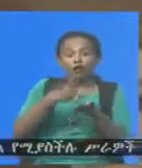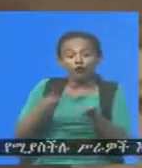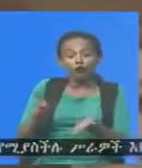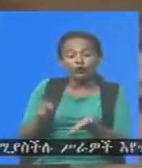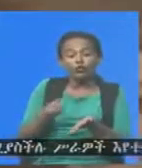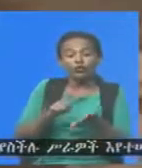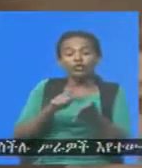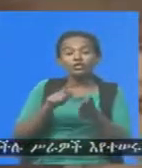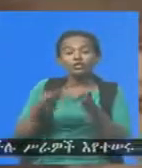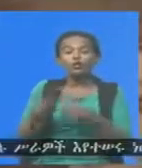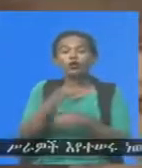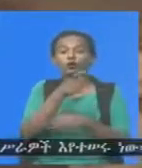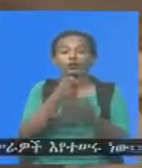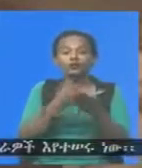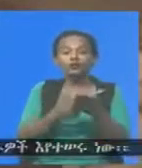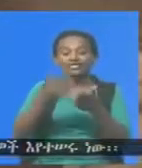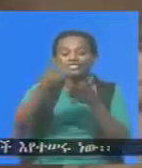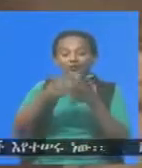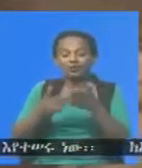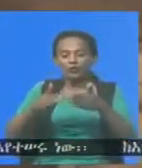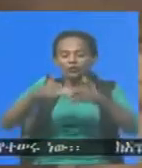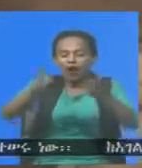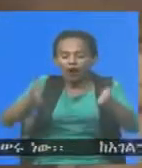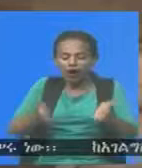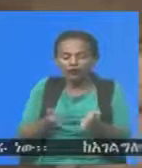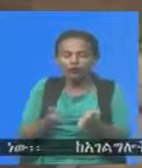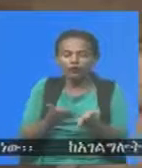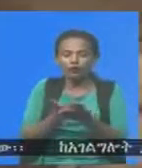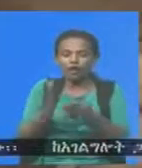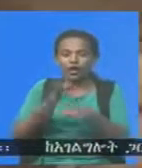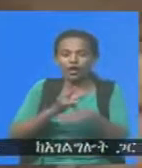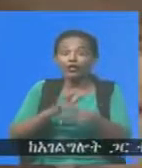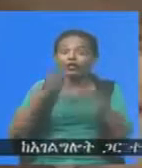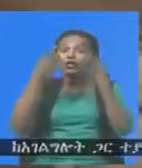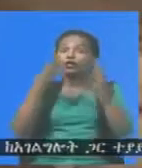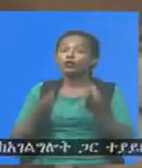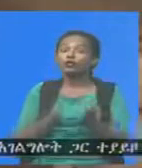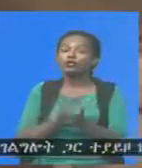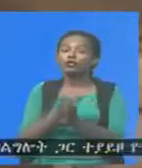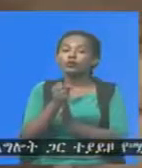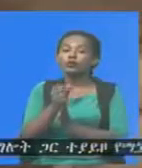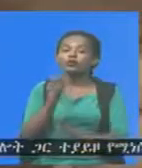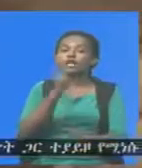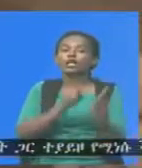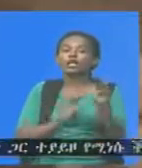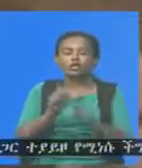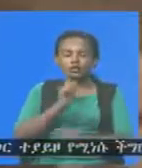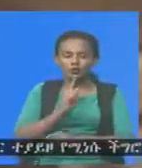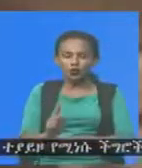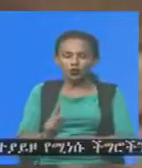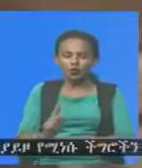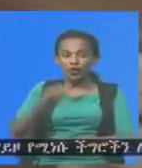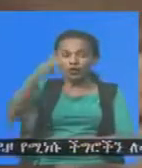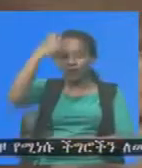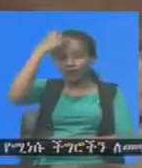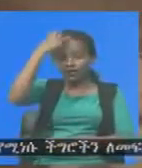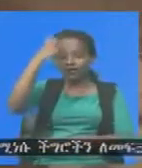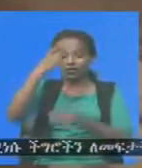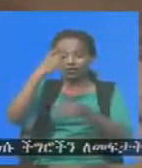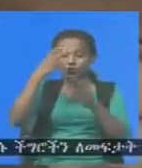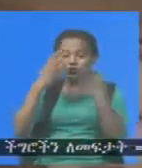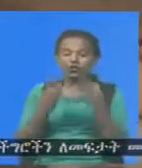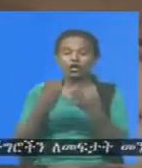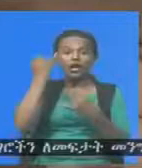ስለሆነም በዚህ የድንበር ማካለል ጉዳይ ላይም የመወሰን መብት የህዝቡ ነው። መንግስት የውሳኔ ሀሳቡን